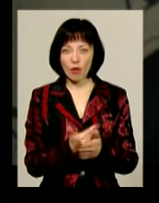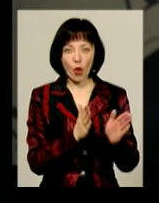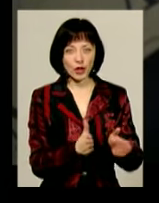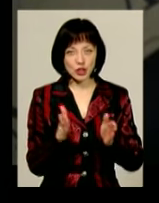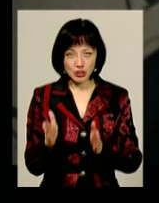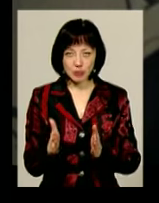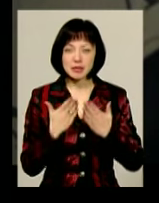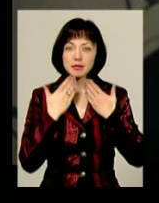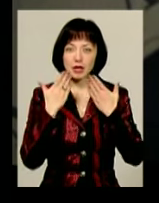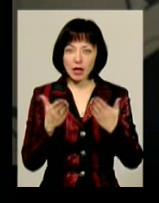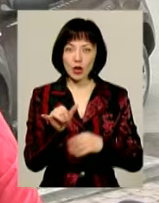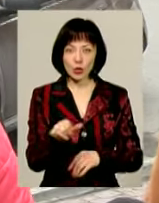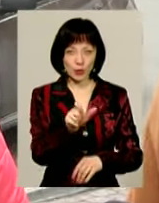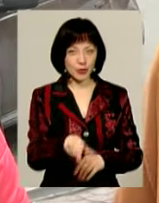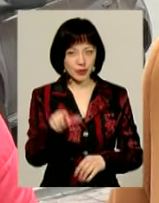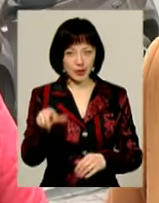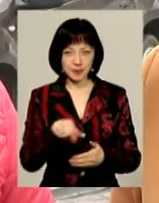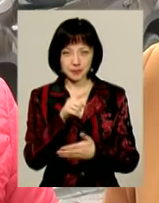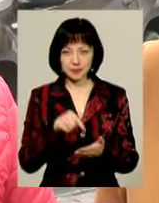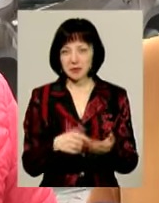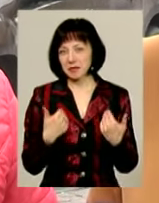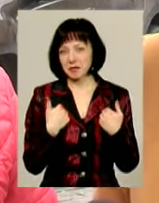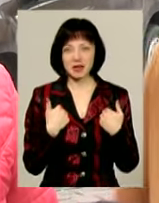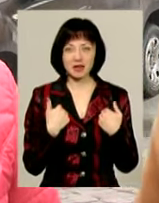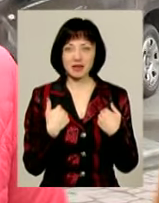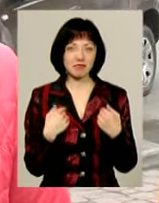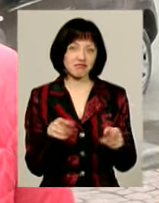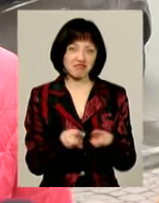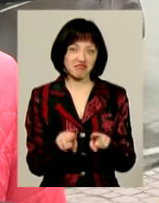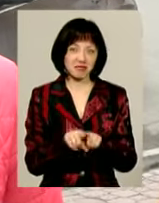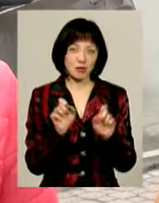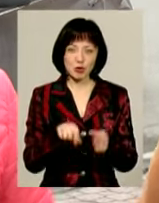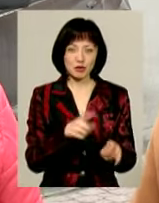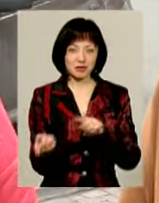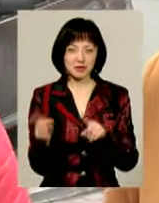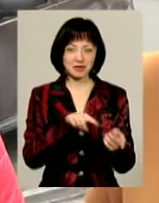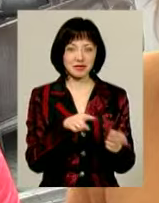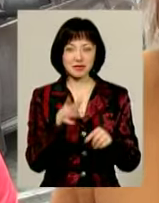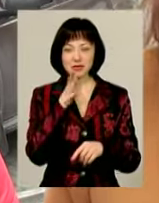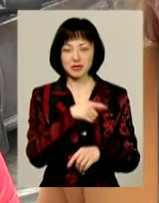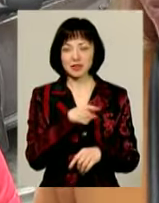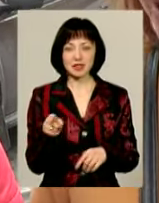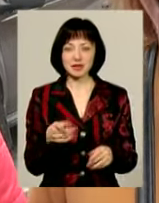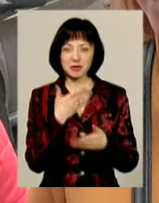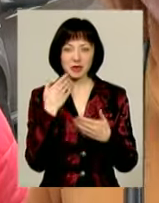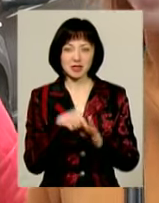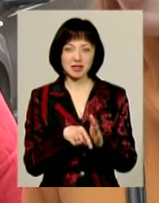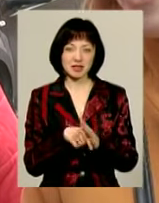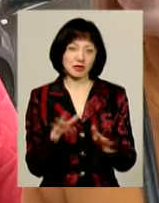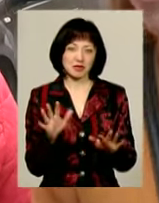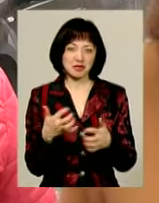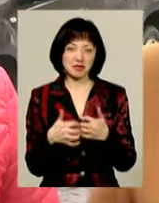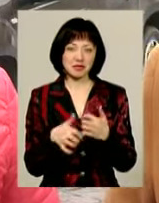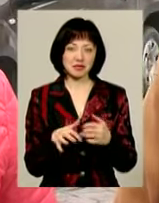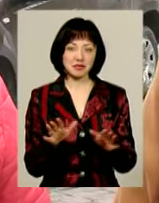режиму, ми поцікавились у хмельничан. Мені, якщо чесно, без різниці, можу перелаштуватися на час. Тобто таке нейтральне